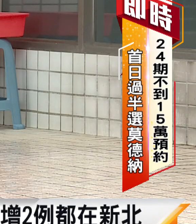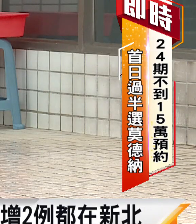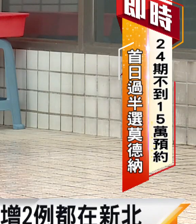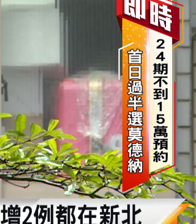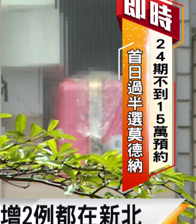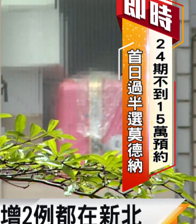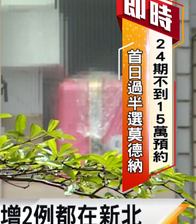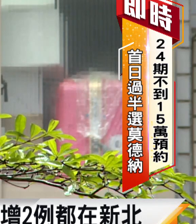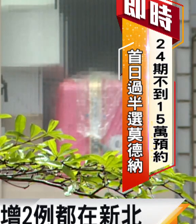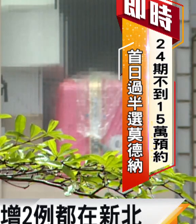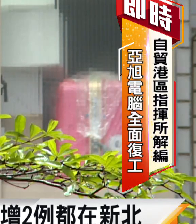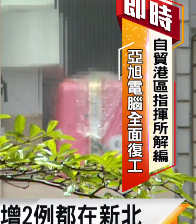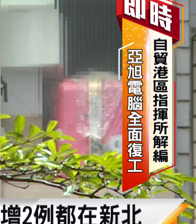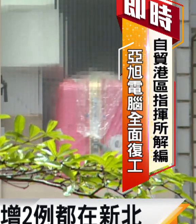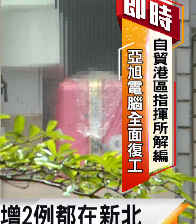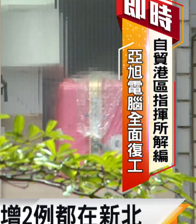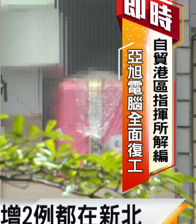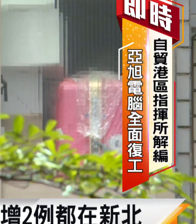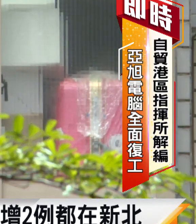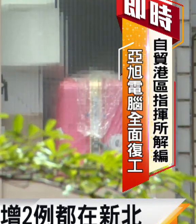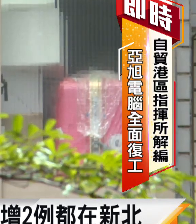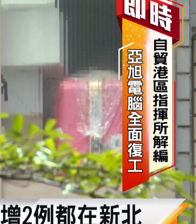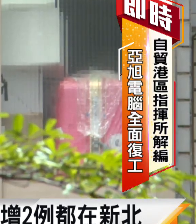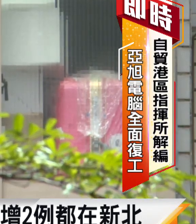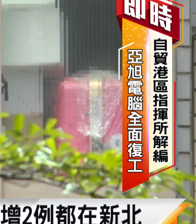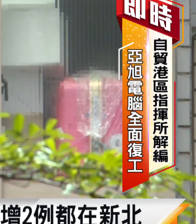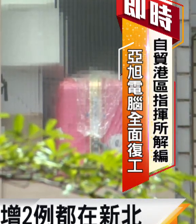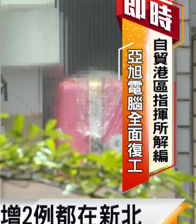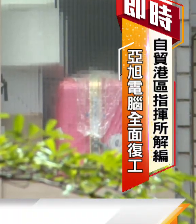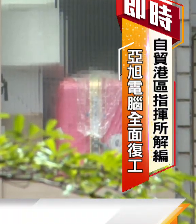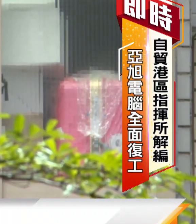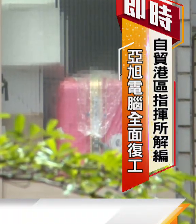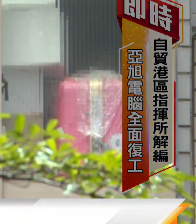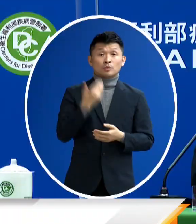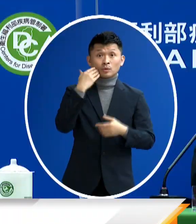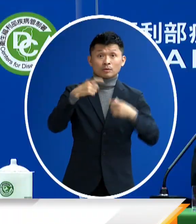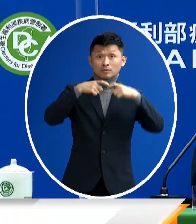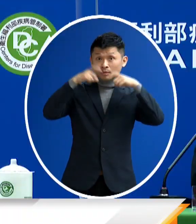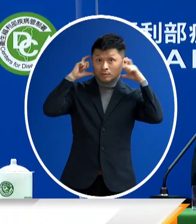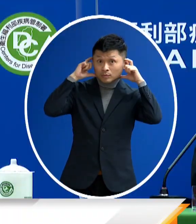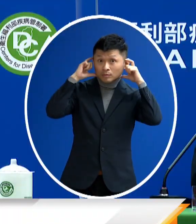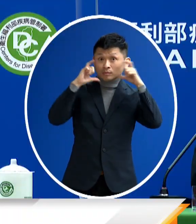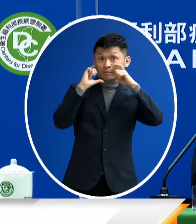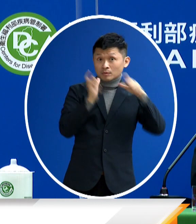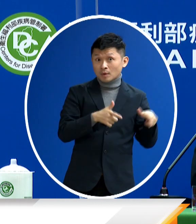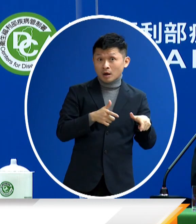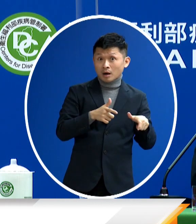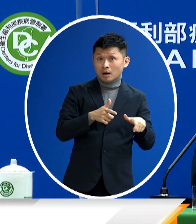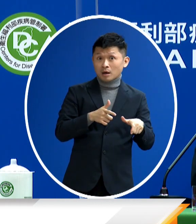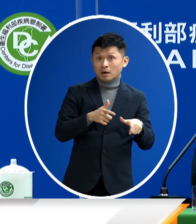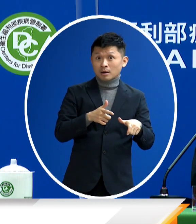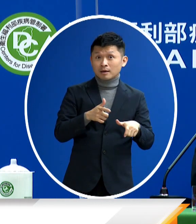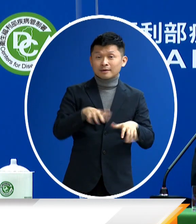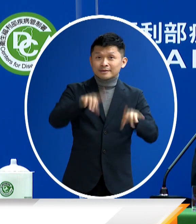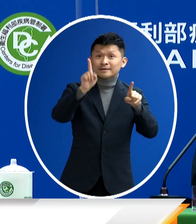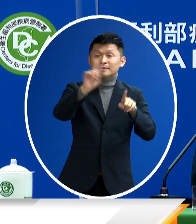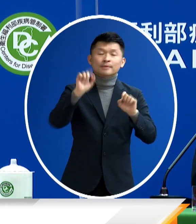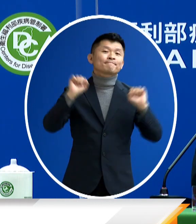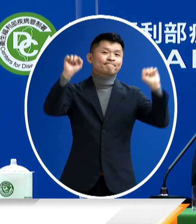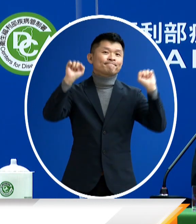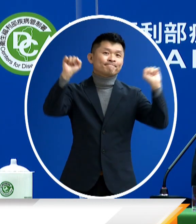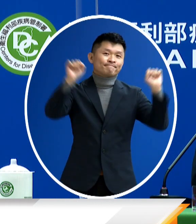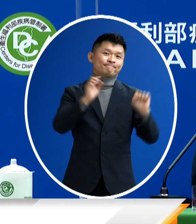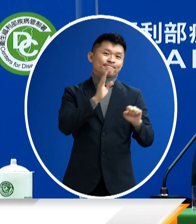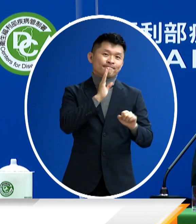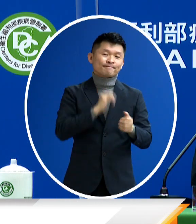低点。那么口罩松绑政策有谱了吗？ 如果戴口罩，其实我最想开的是运动了哈。那不过一切都